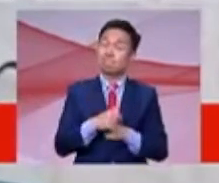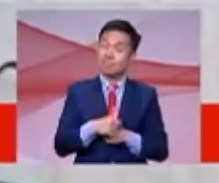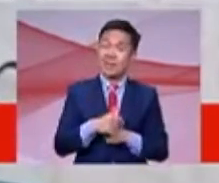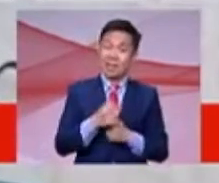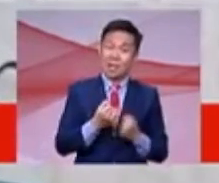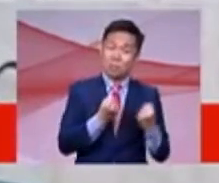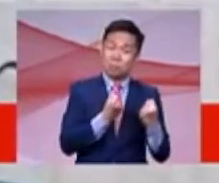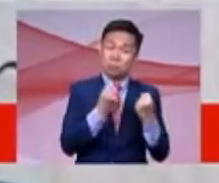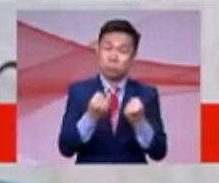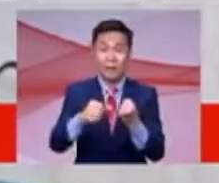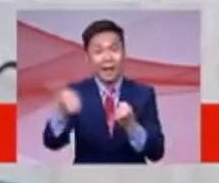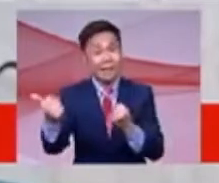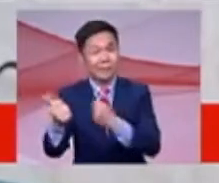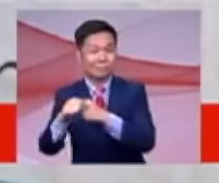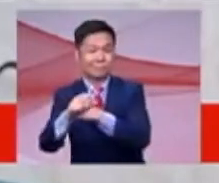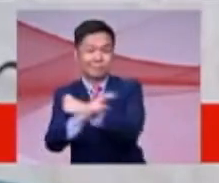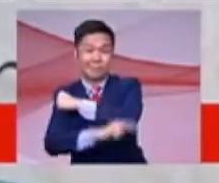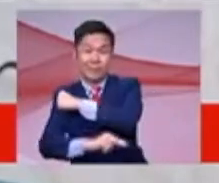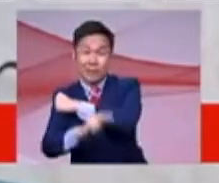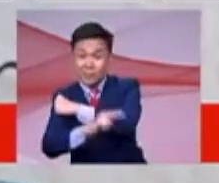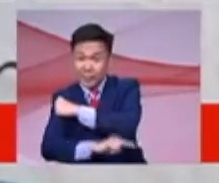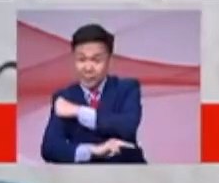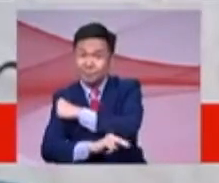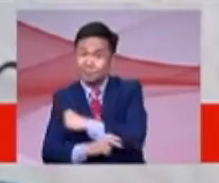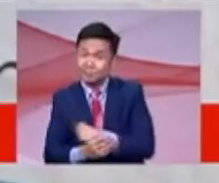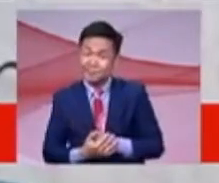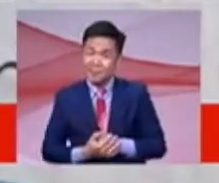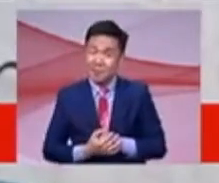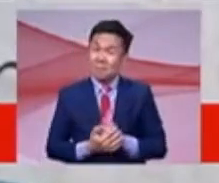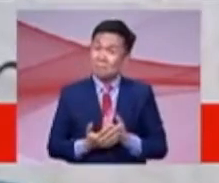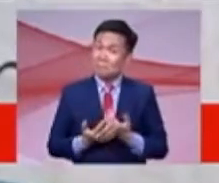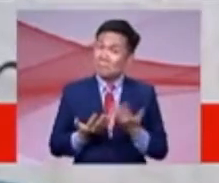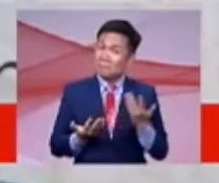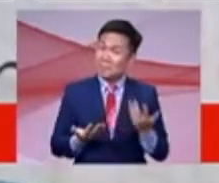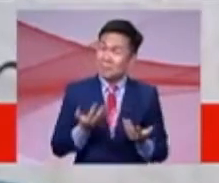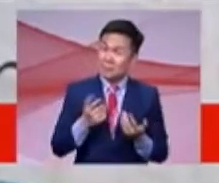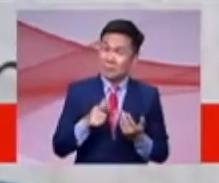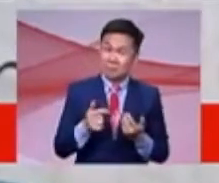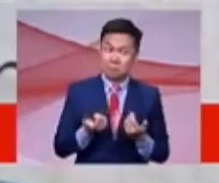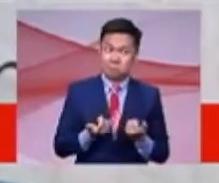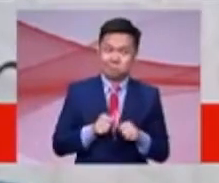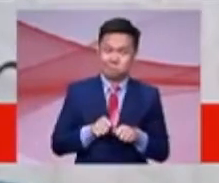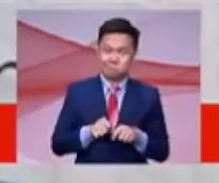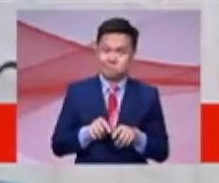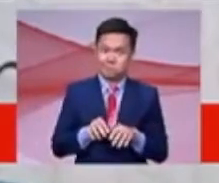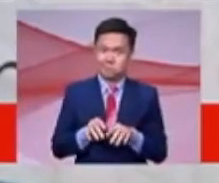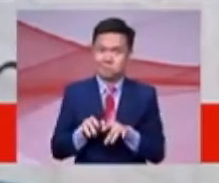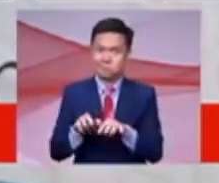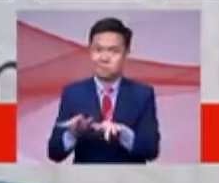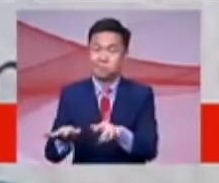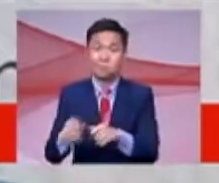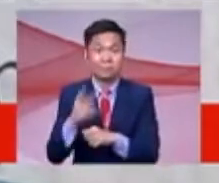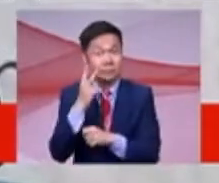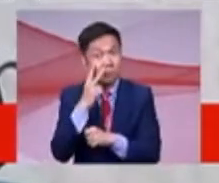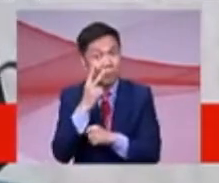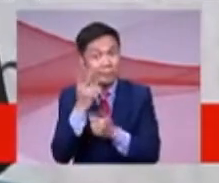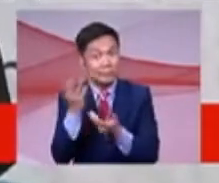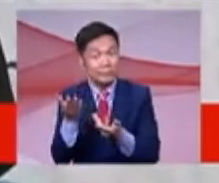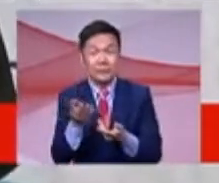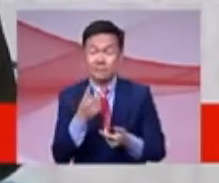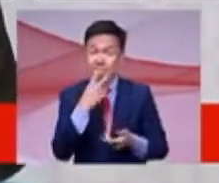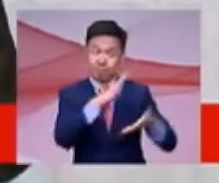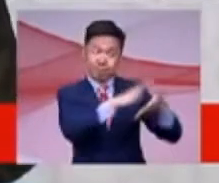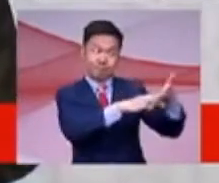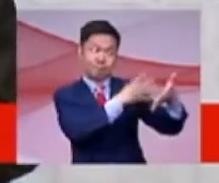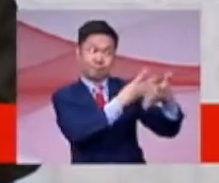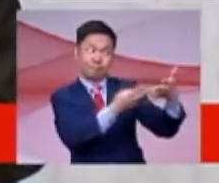asal kepada negeri yang lain, dan ini akan mengakibatkan banyak jangkitan, dan inilah terbukti dengan data-data